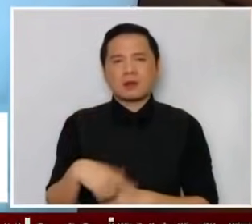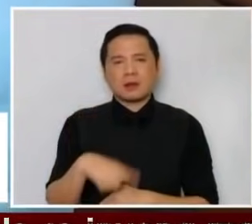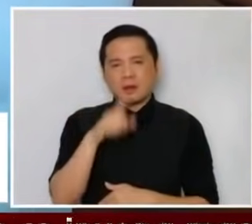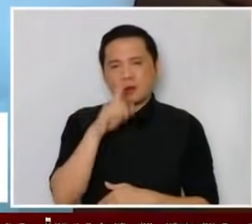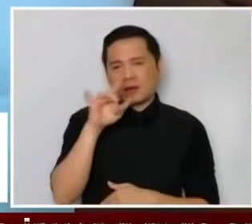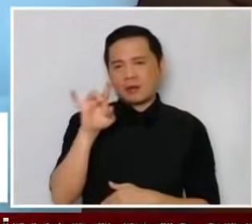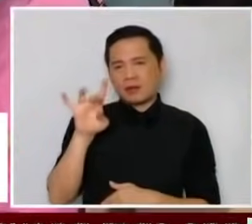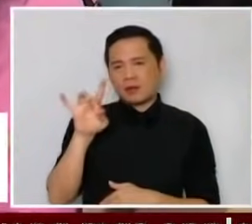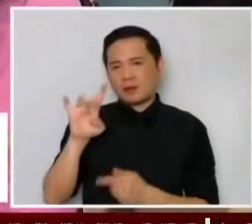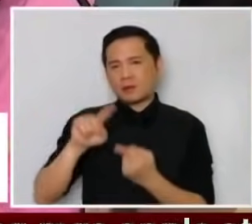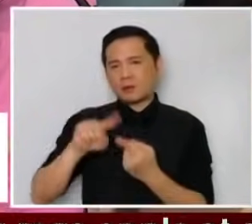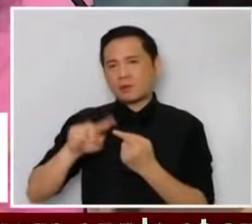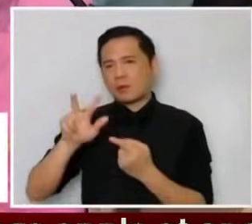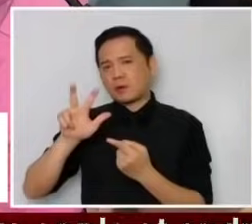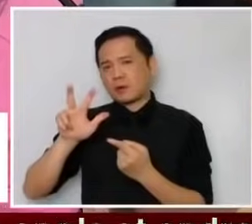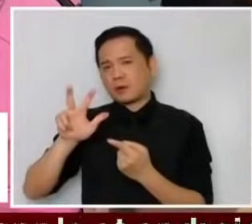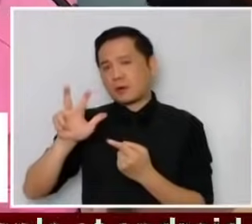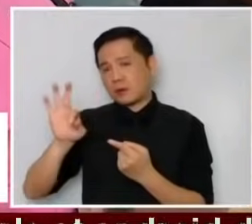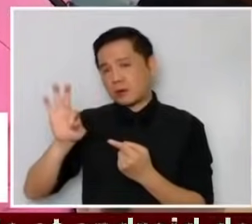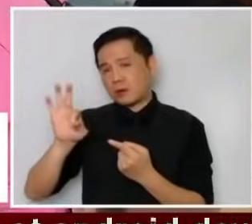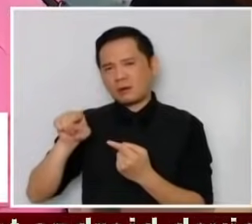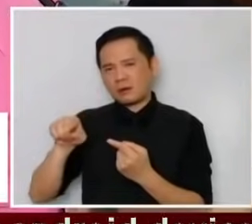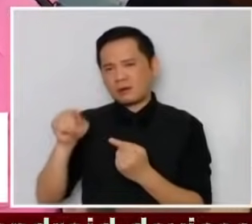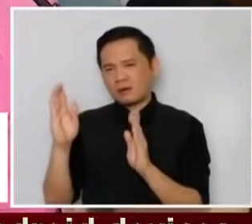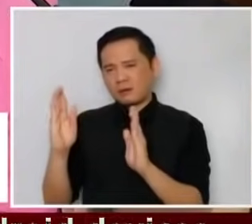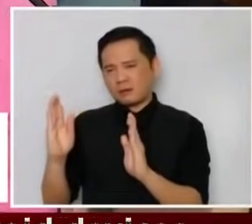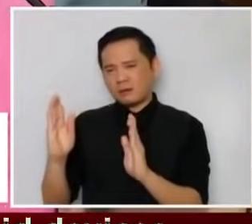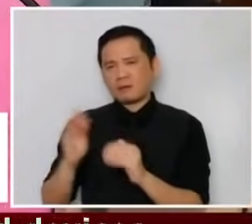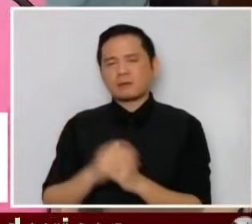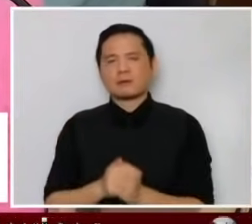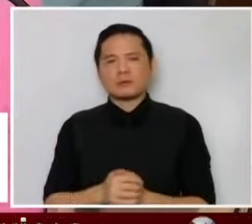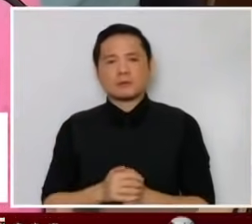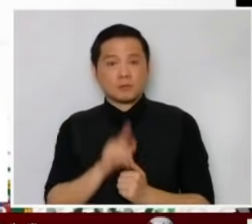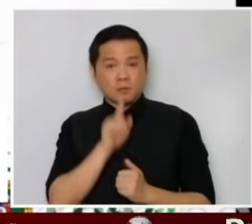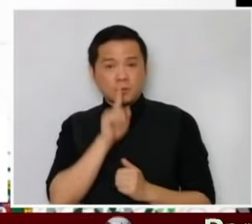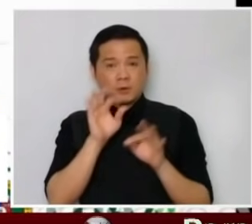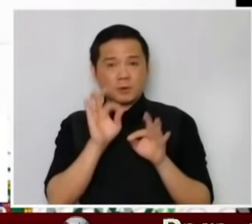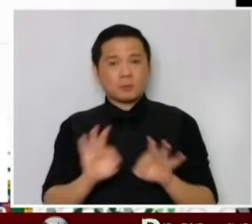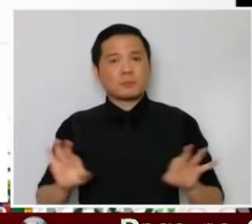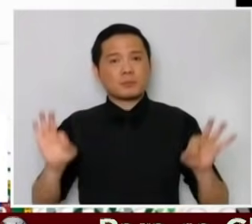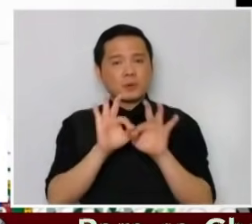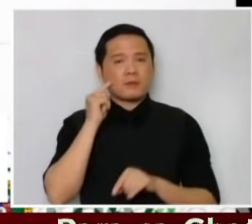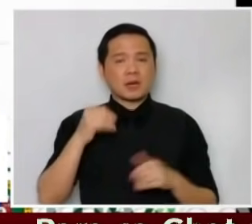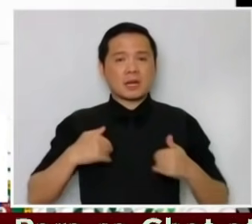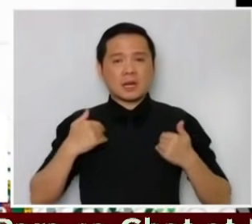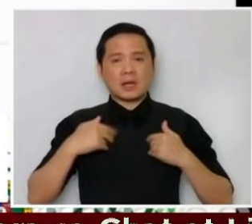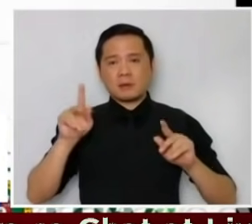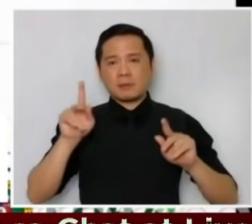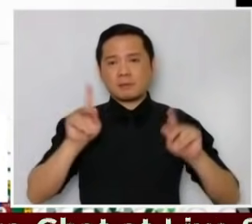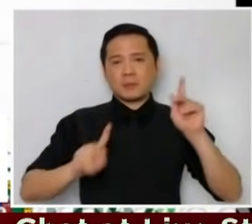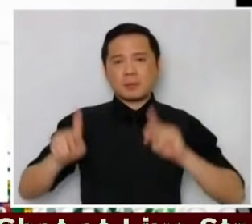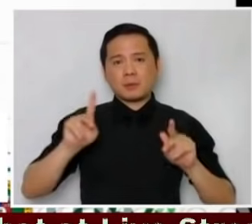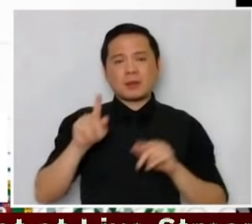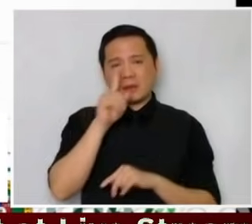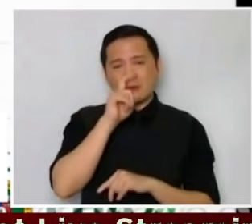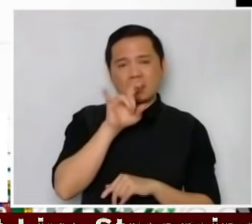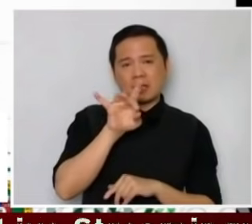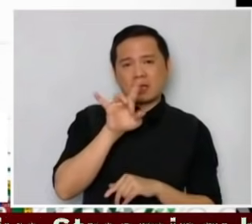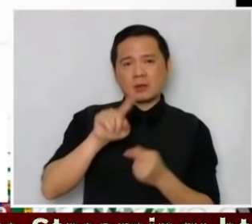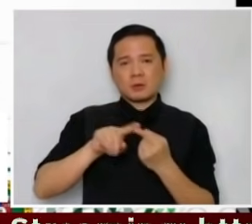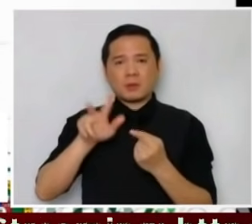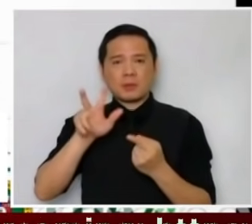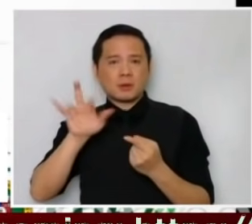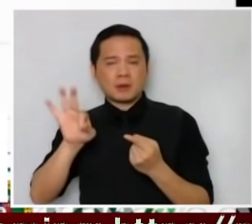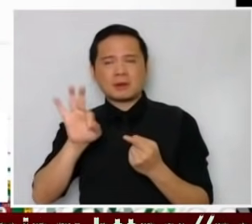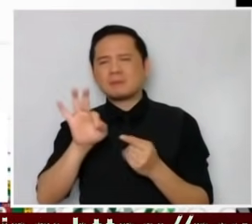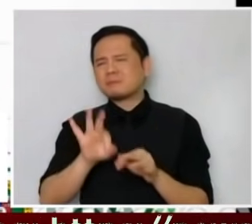mga vaccinated. Paalala natin, no, important pa rin dito sa ating mga young people who are 18 to 39, you have to be very